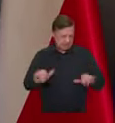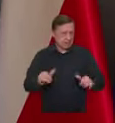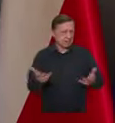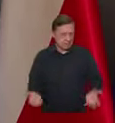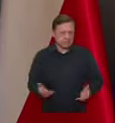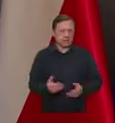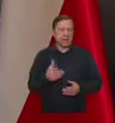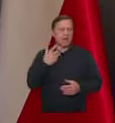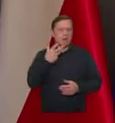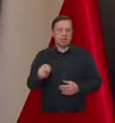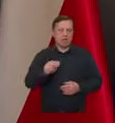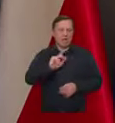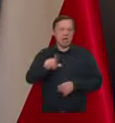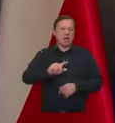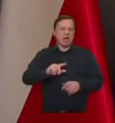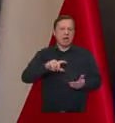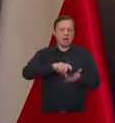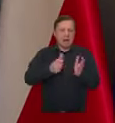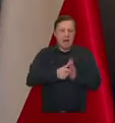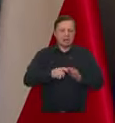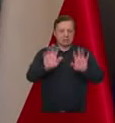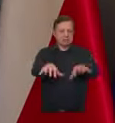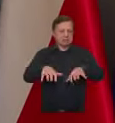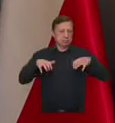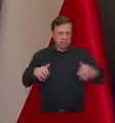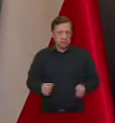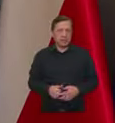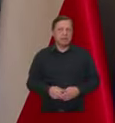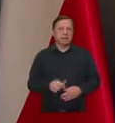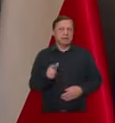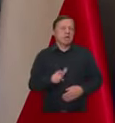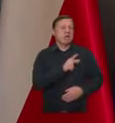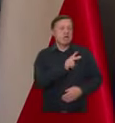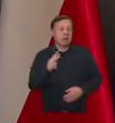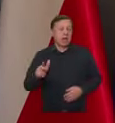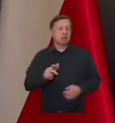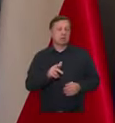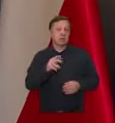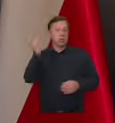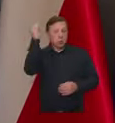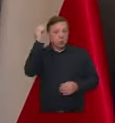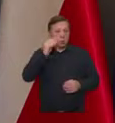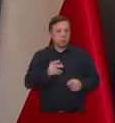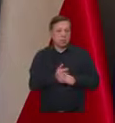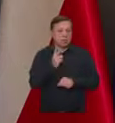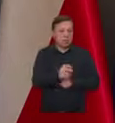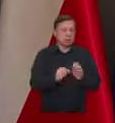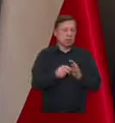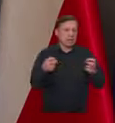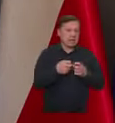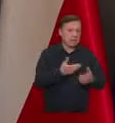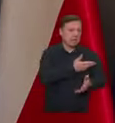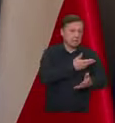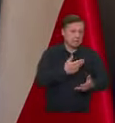w klasie na lekcjach, że trzeba brać pod uwagę, że nie każdy uczeń ma dostęp do szybkiego internetu, czy nie zawsze ma